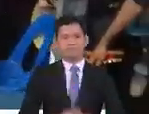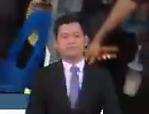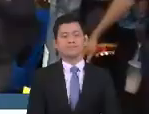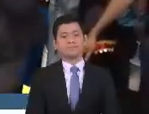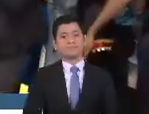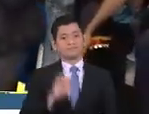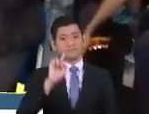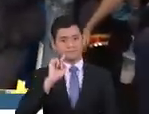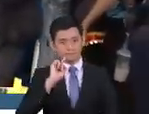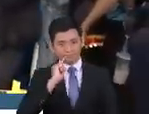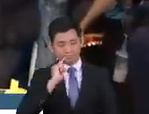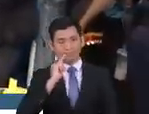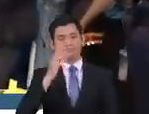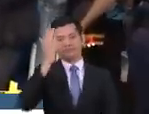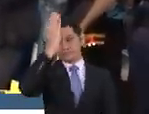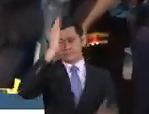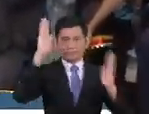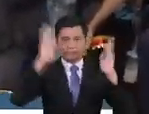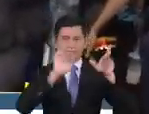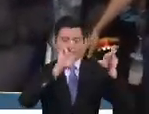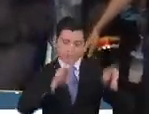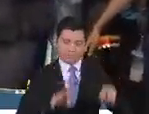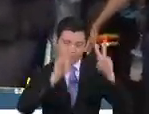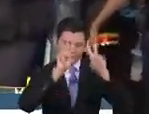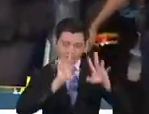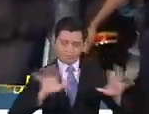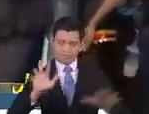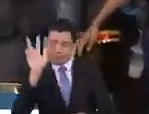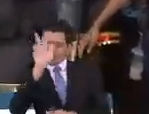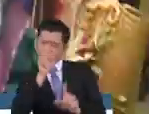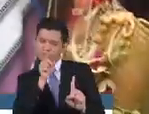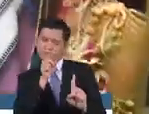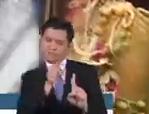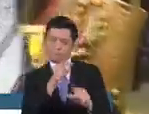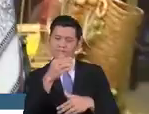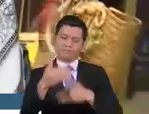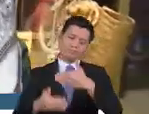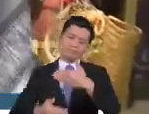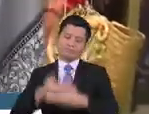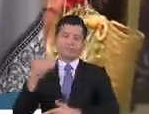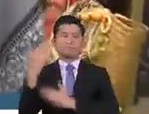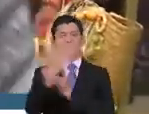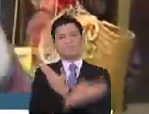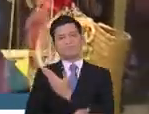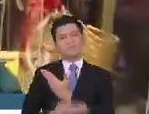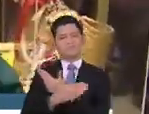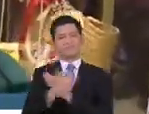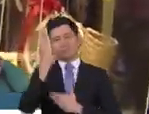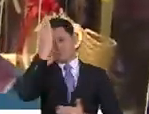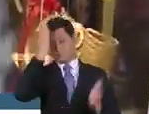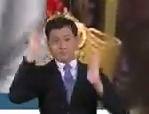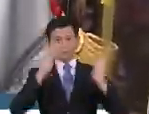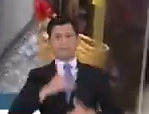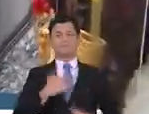Tegas Baginda, jika rakyat hidup aman damai, kerajaan boleh fokus kepada usaha memajukan negara. Al-Sultan Abdullah turut menzahirkan